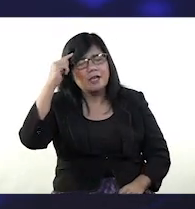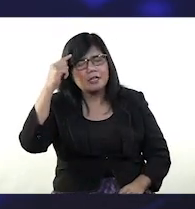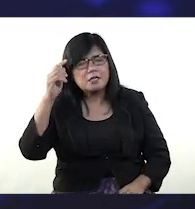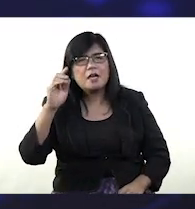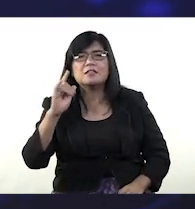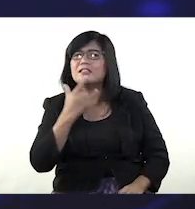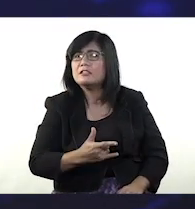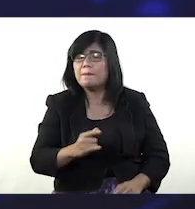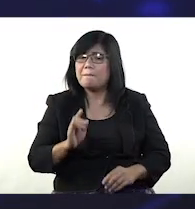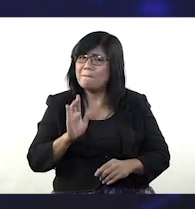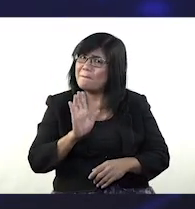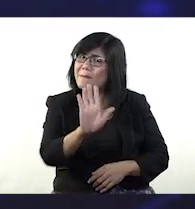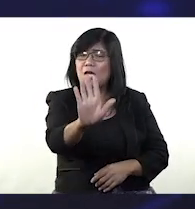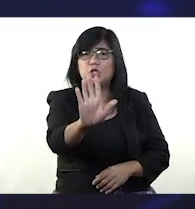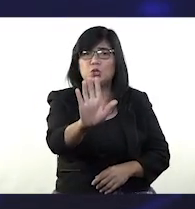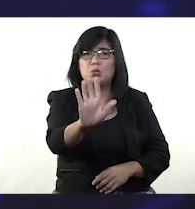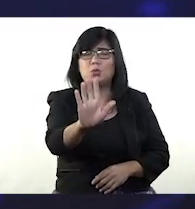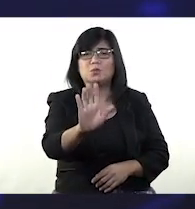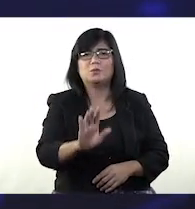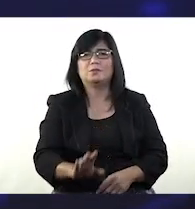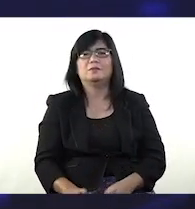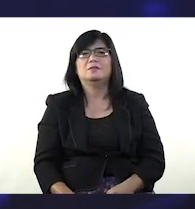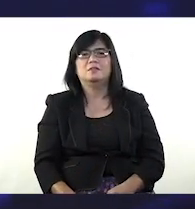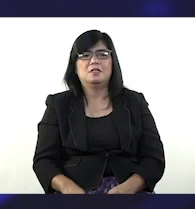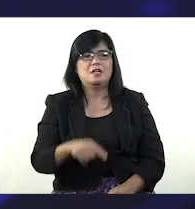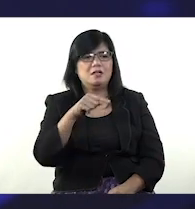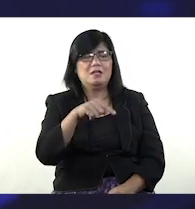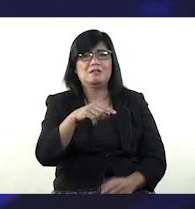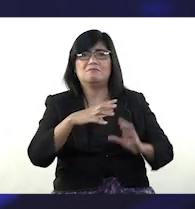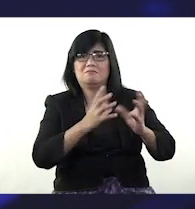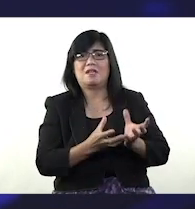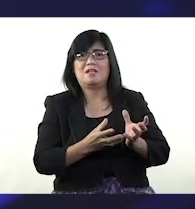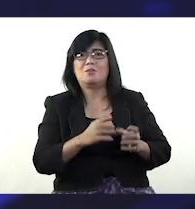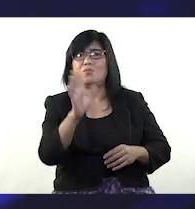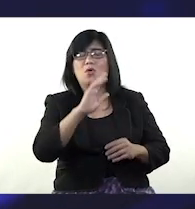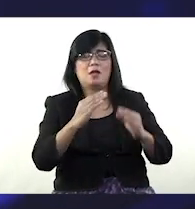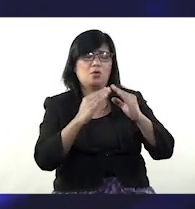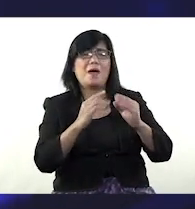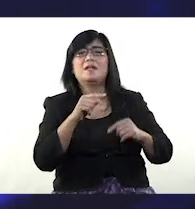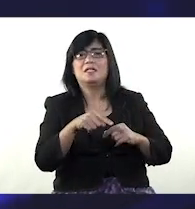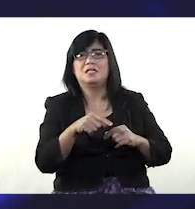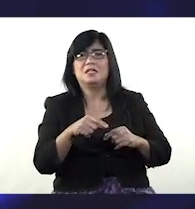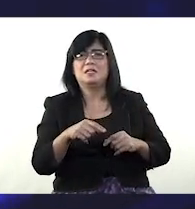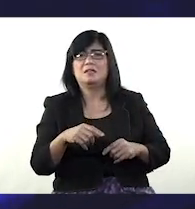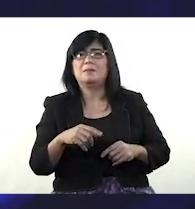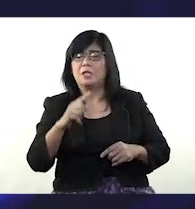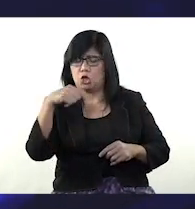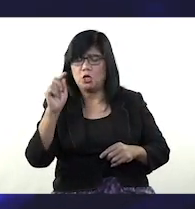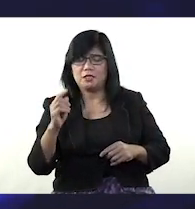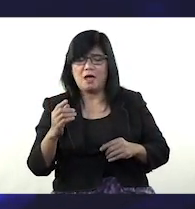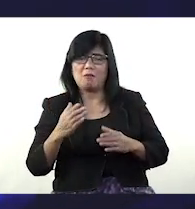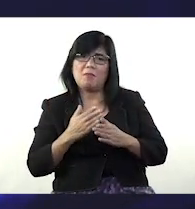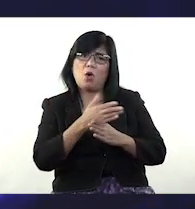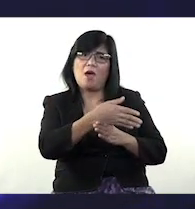terus Hai susu #home ini memang kita melewati banyak sengsara kata Alkitab karena